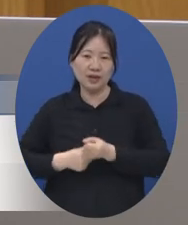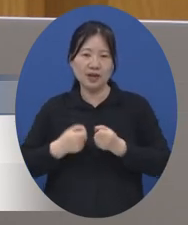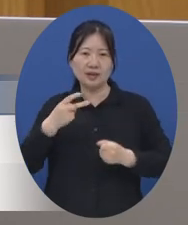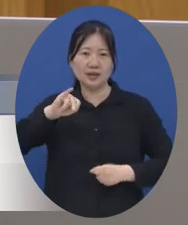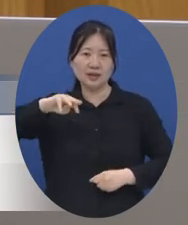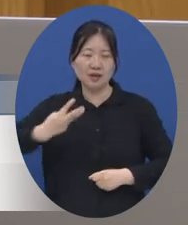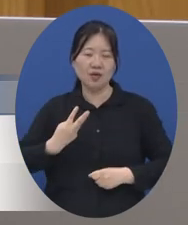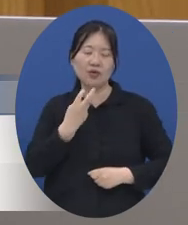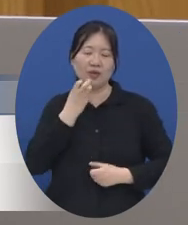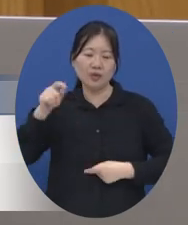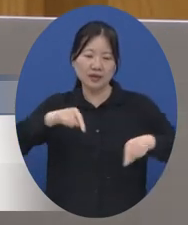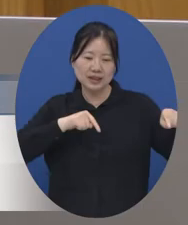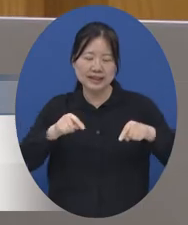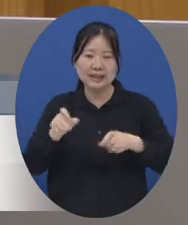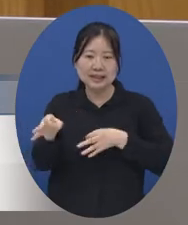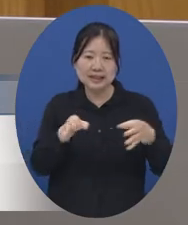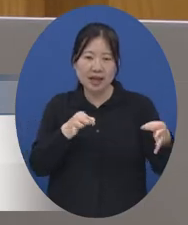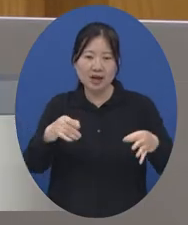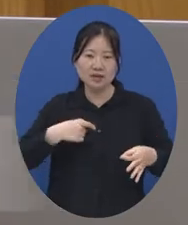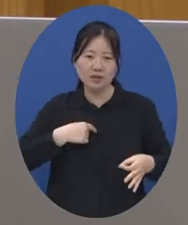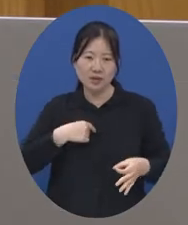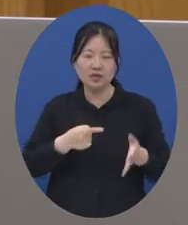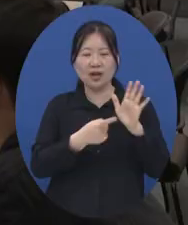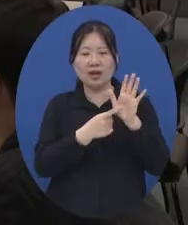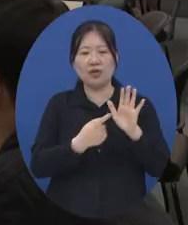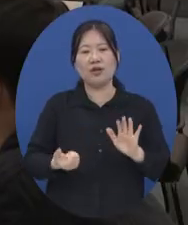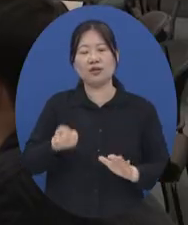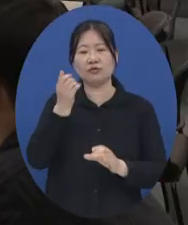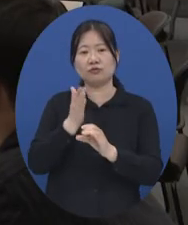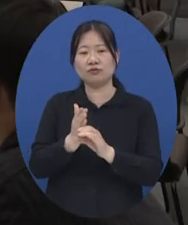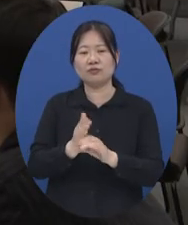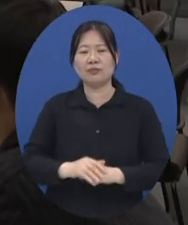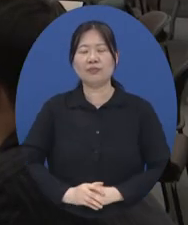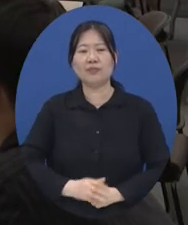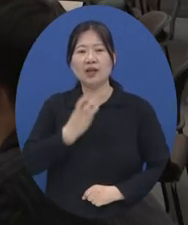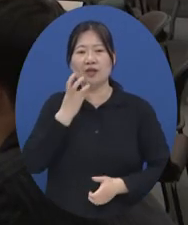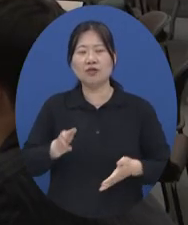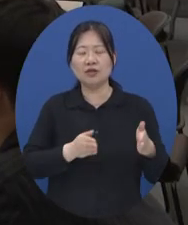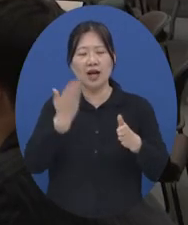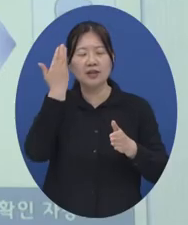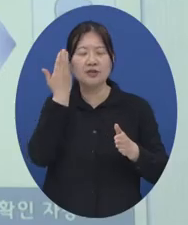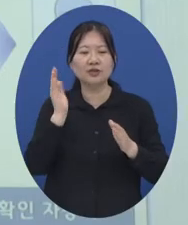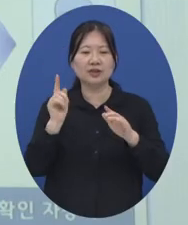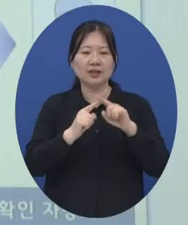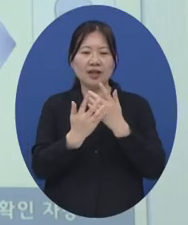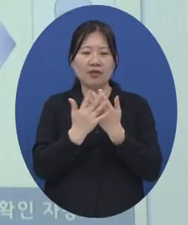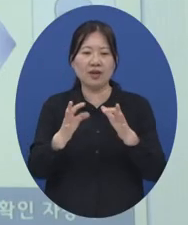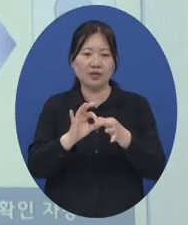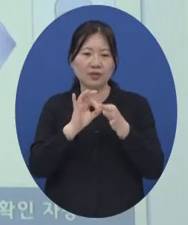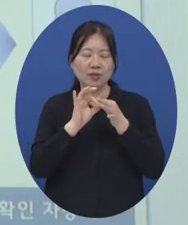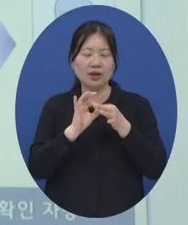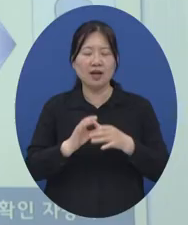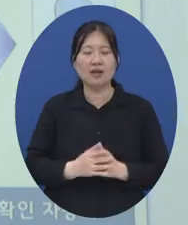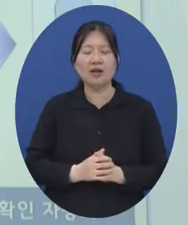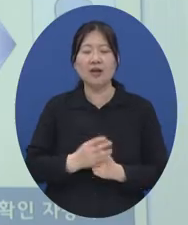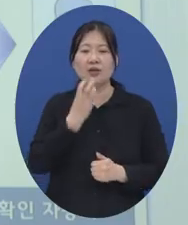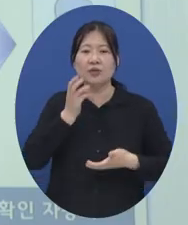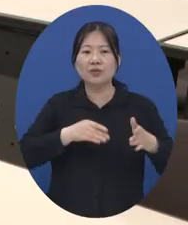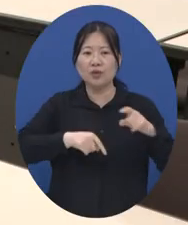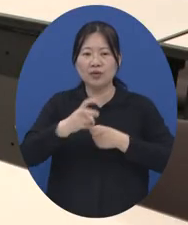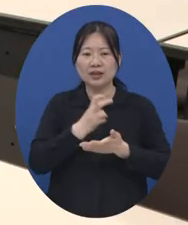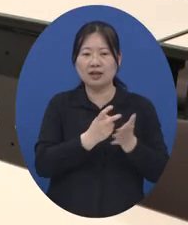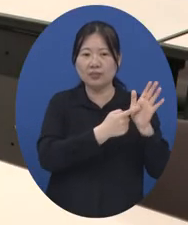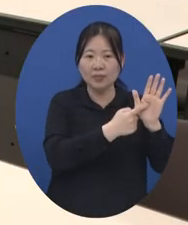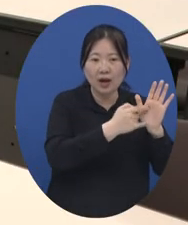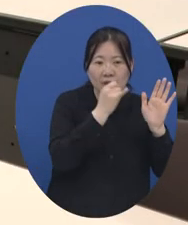도정 실현이라고 그렇게 저희가 비전을 갖고 있습니다. 경기도는 학술 대회를 통해 경기도의 혁신 정책을 알리는 한편,